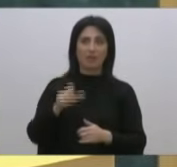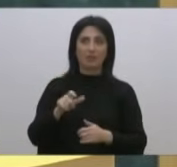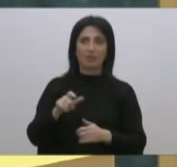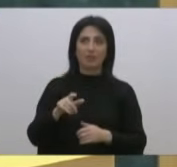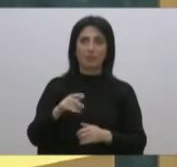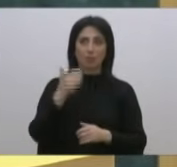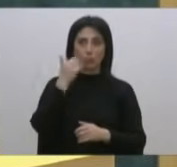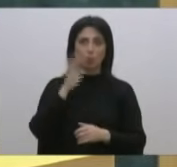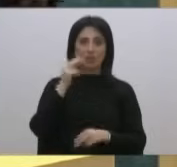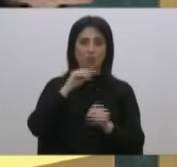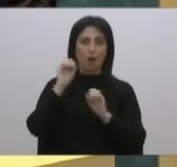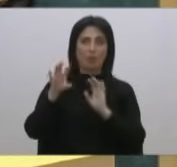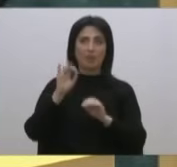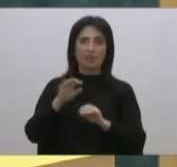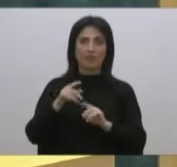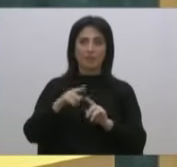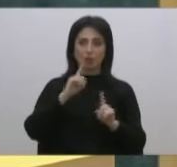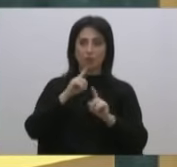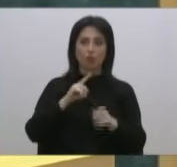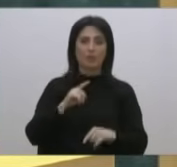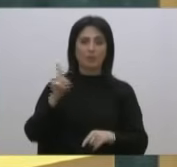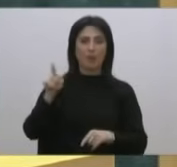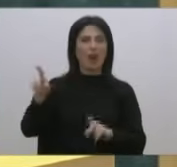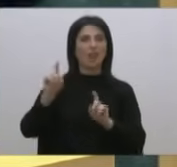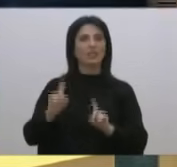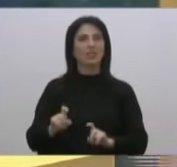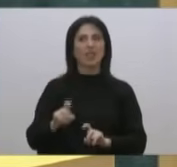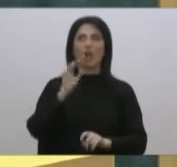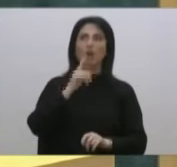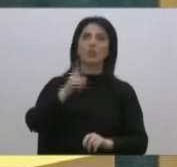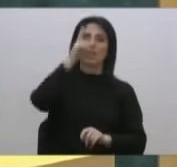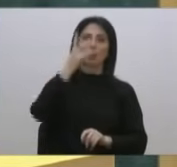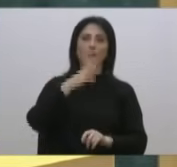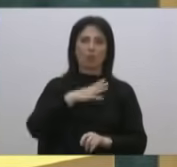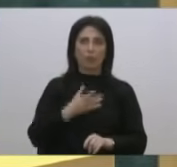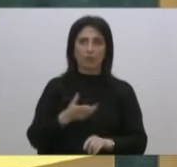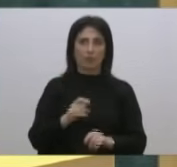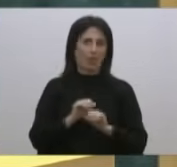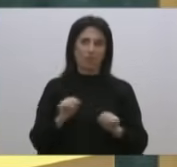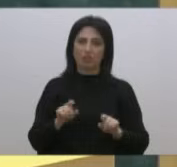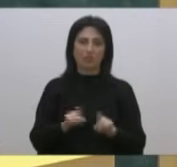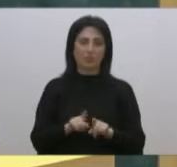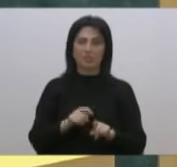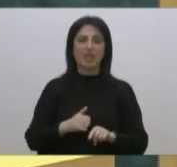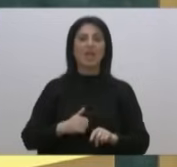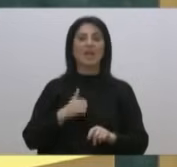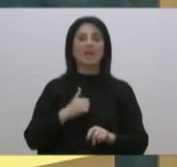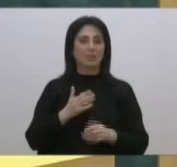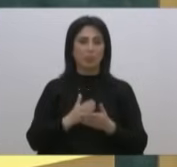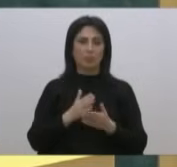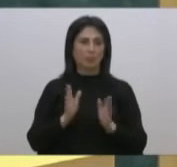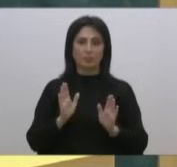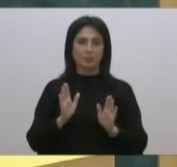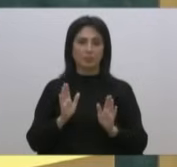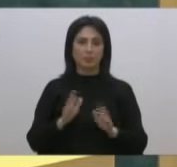adamias, usirschoilo, tabralep, șuas hdomazero, akzi haro, roca ikuna iho. Hoar ce ile, baraga se hirse, bahoar se,